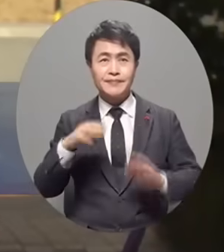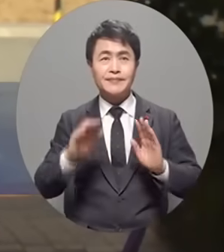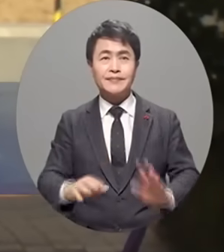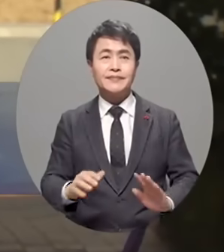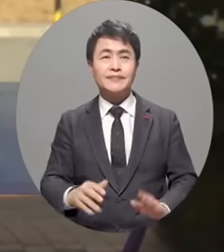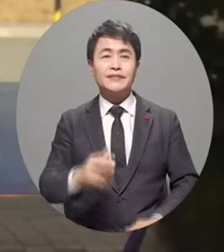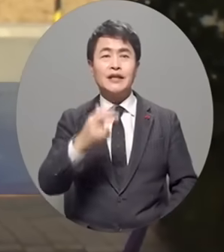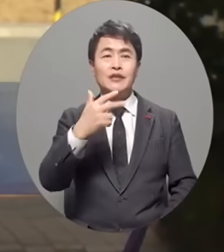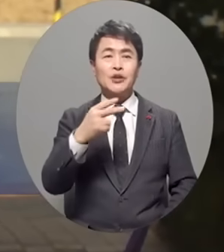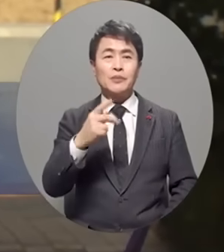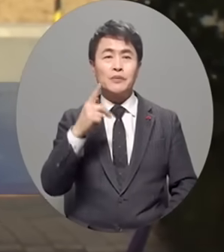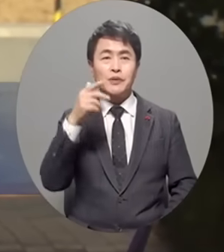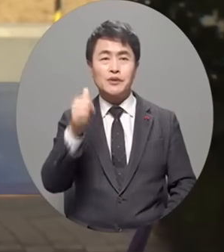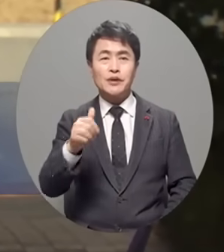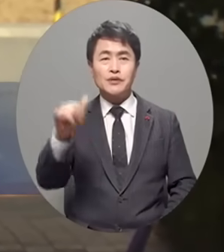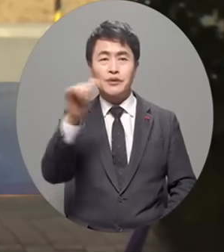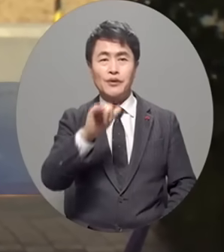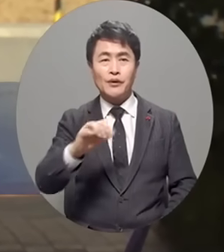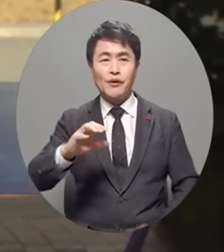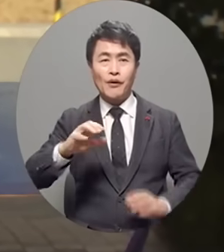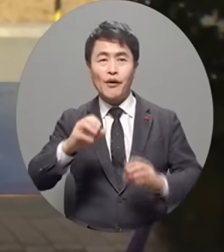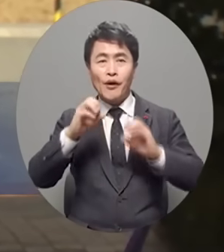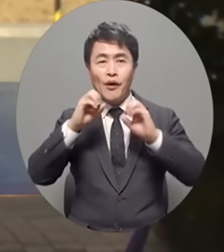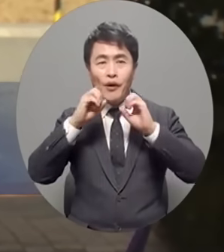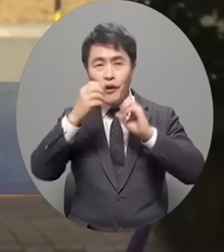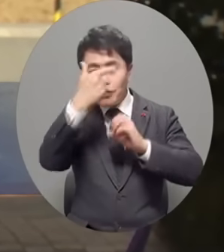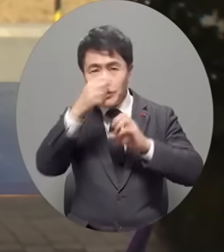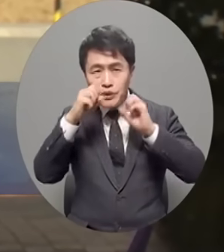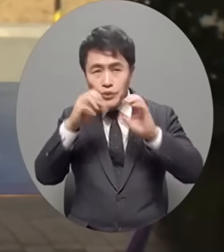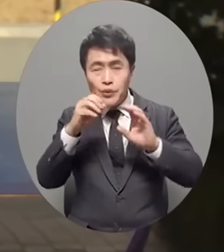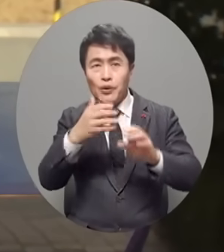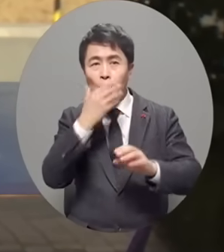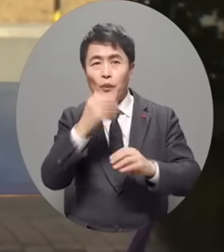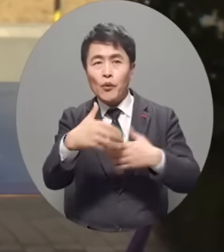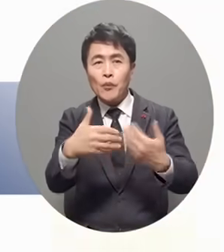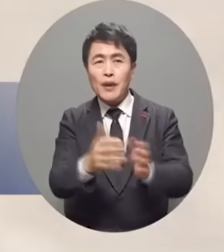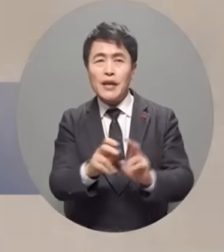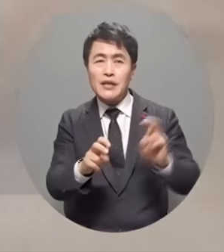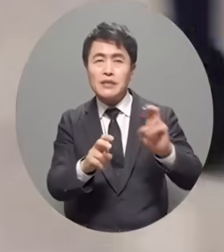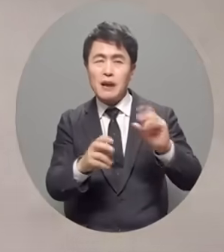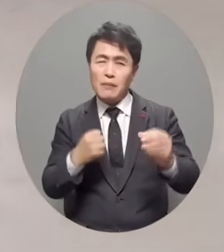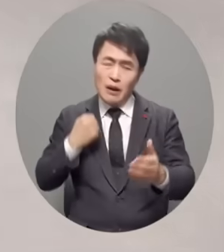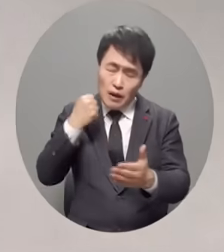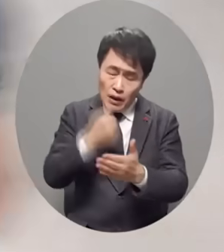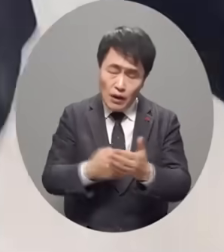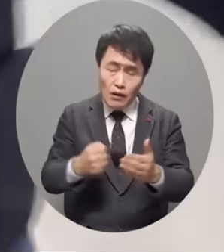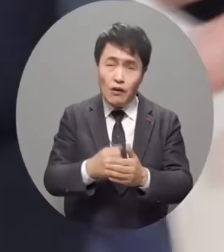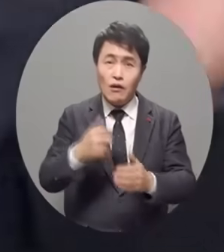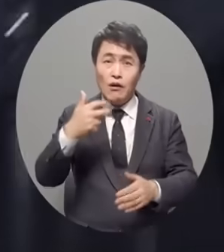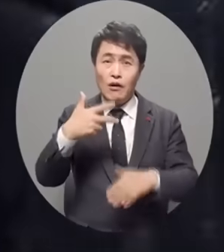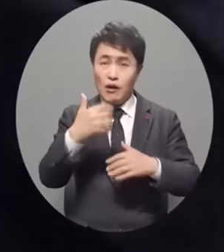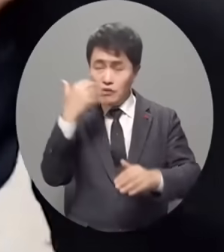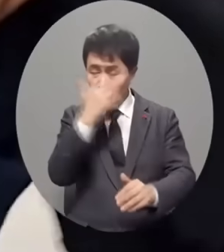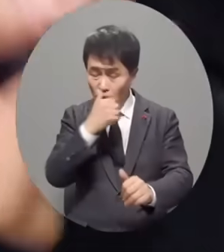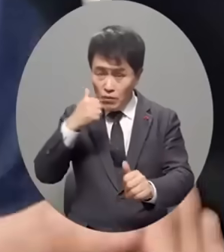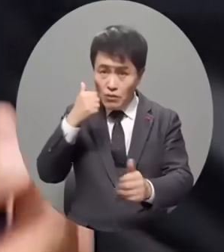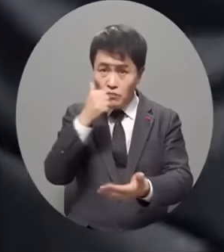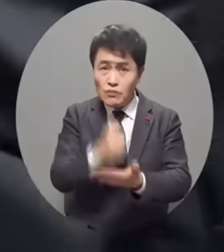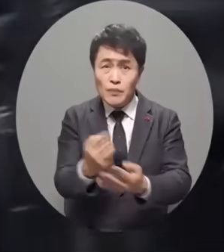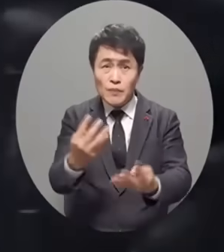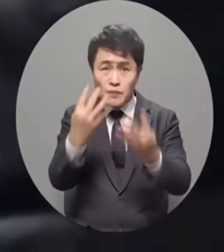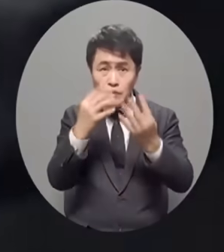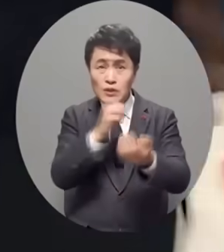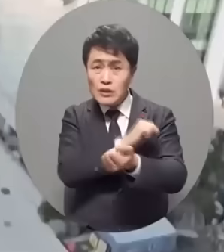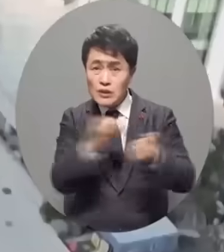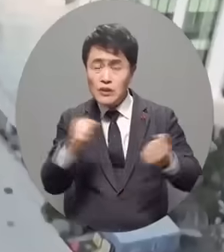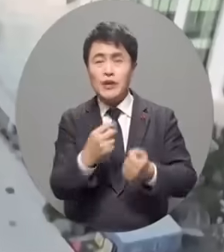목사님과 전국 전세계 기독교 복음선교회 20만 회원들의 억울함을. 정 씨는 성폭행 등으로 복역한 뒤 출소한